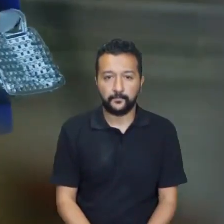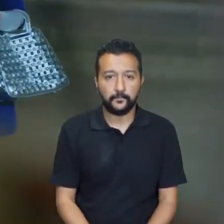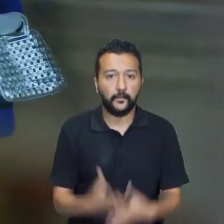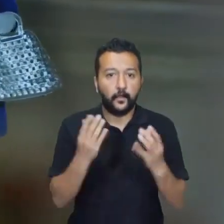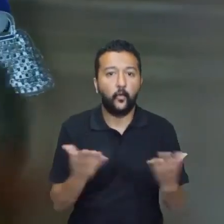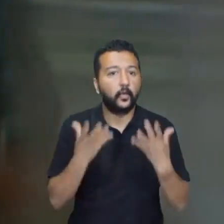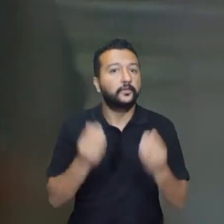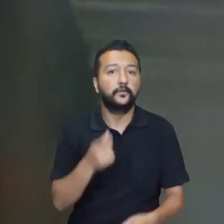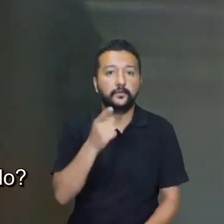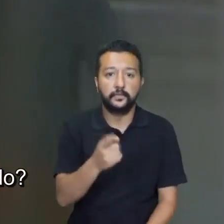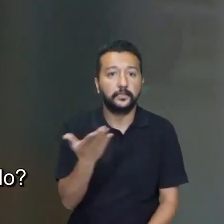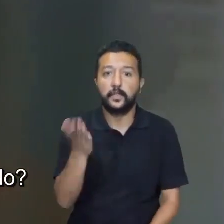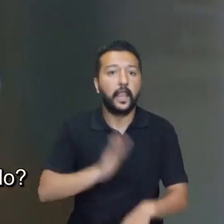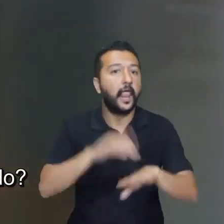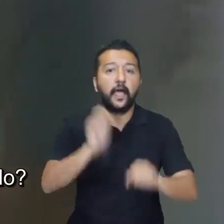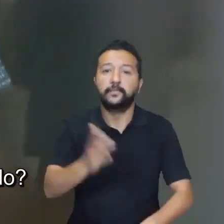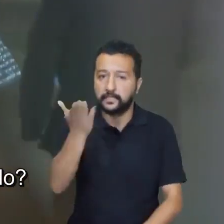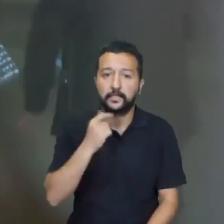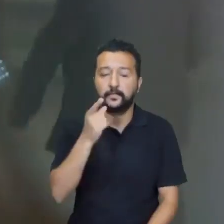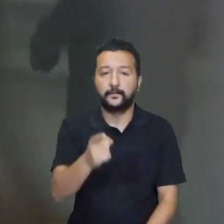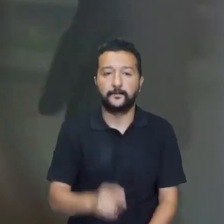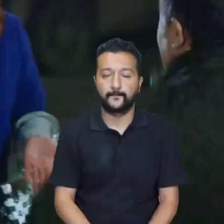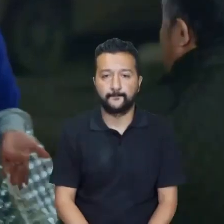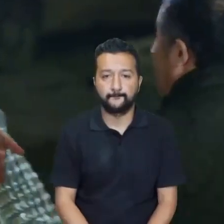Ne oldu acaba? Şevket ne yaptın, gel.